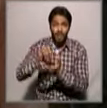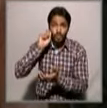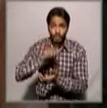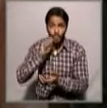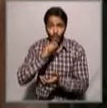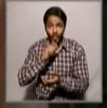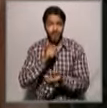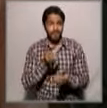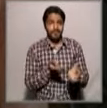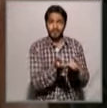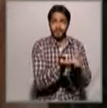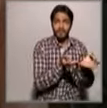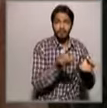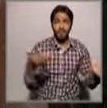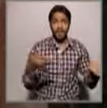الصحبه السيئه.